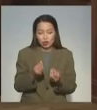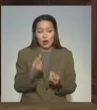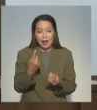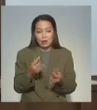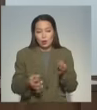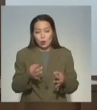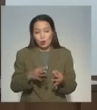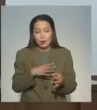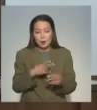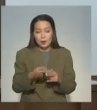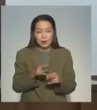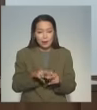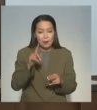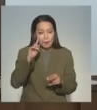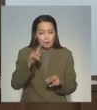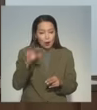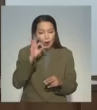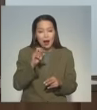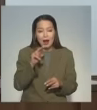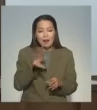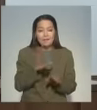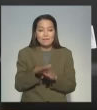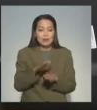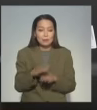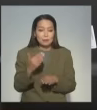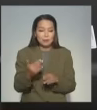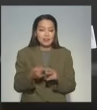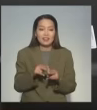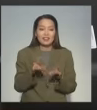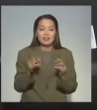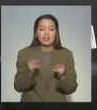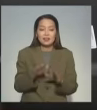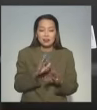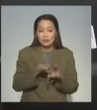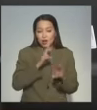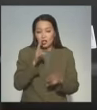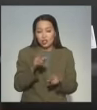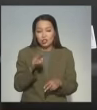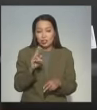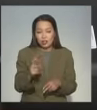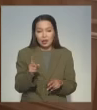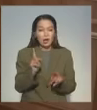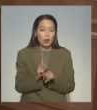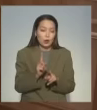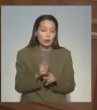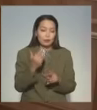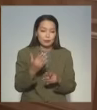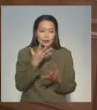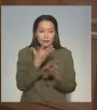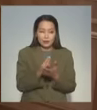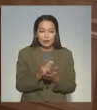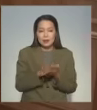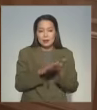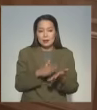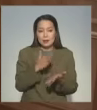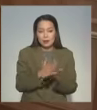процесс, а именно о признании акта выполненных работ подрядчиком недействительным. Жалоба ЖКХ отозвана по собственному заявлению.